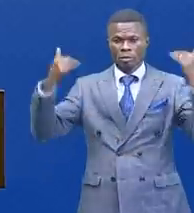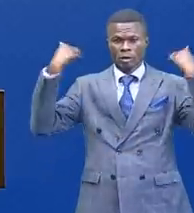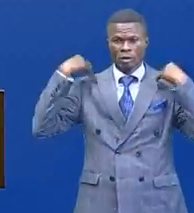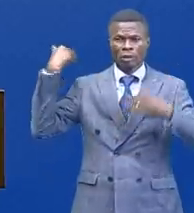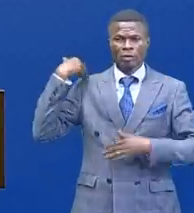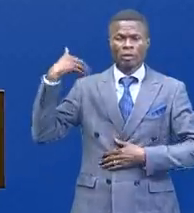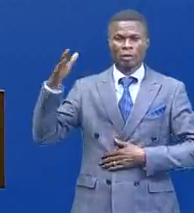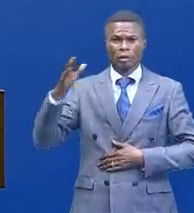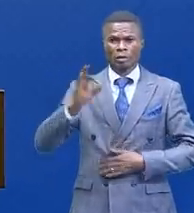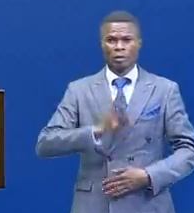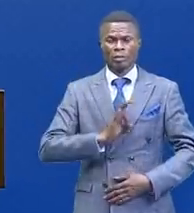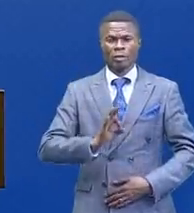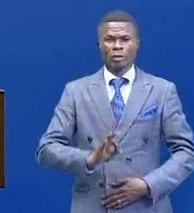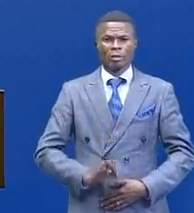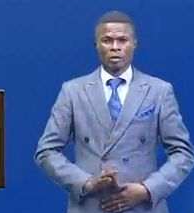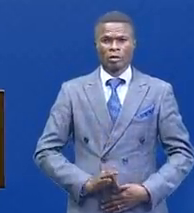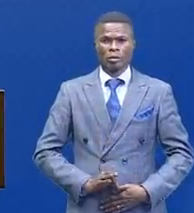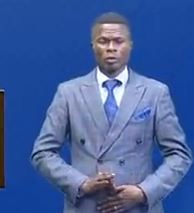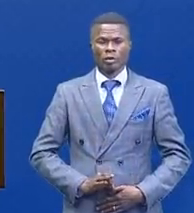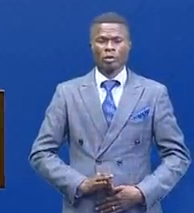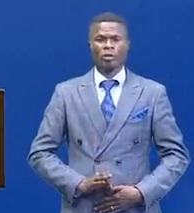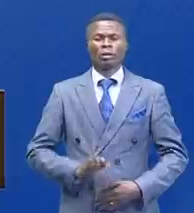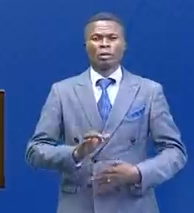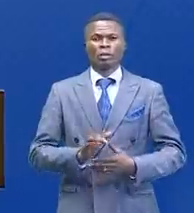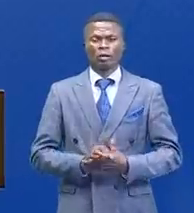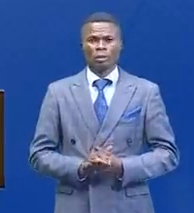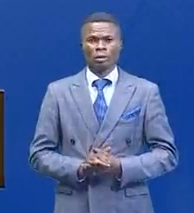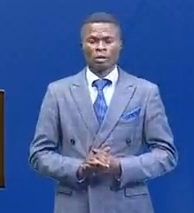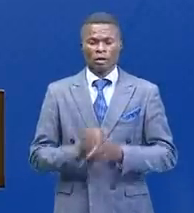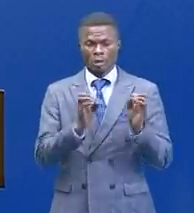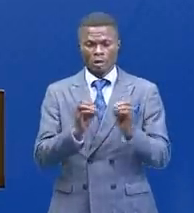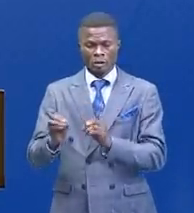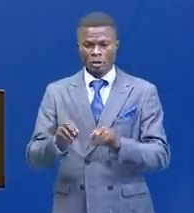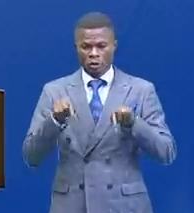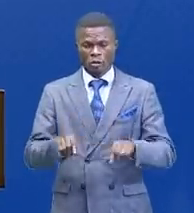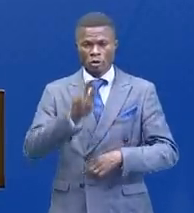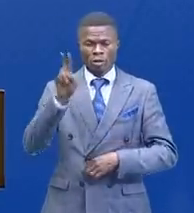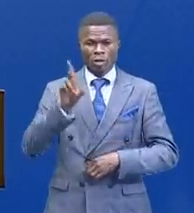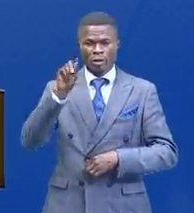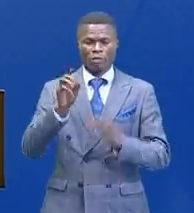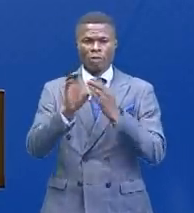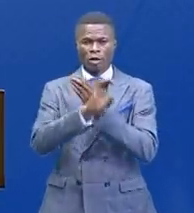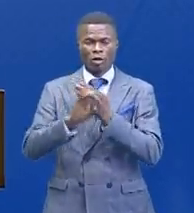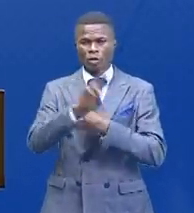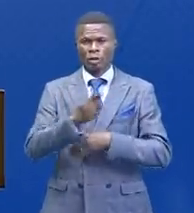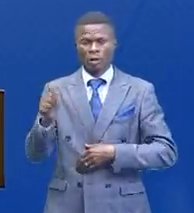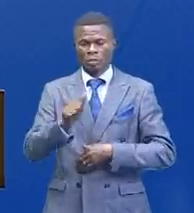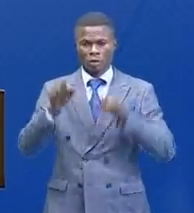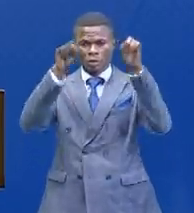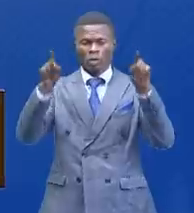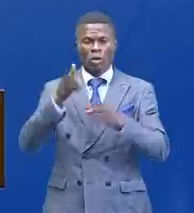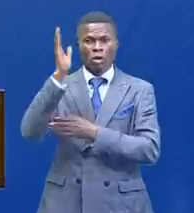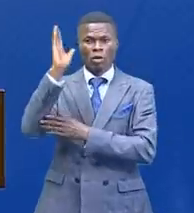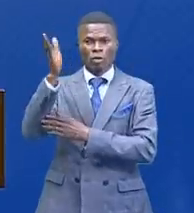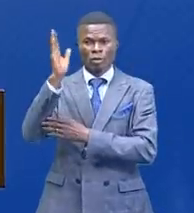l'État, Félix-Antoine Tshisekedi Tshilombo, a présidé ce vendredi 20 août 2021 par